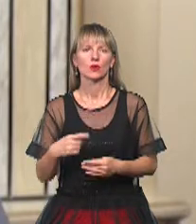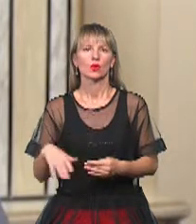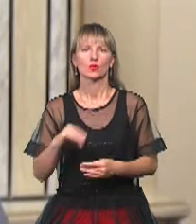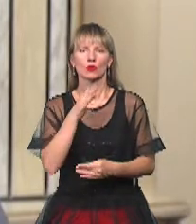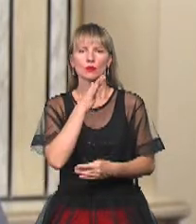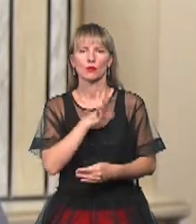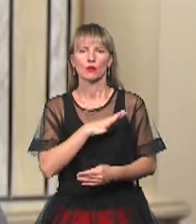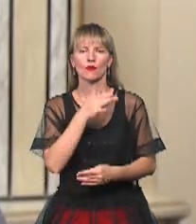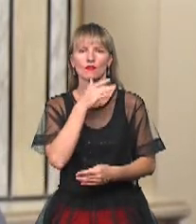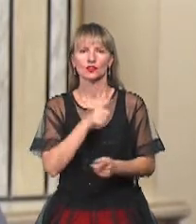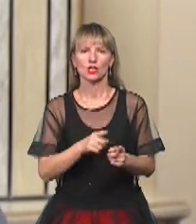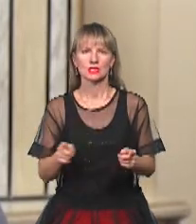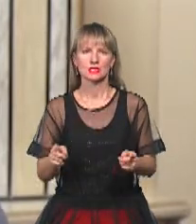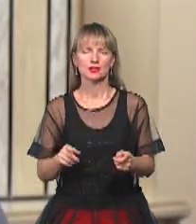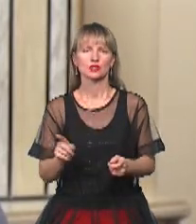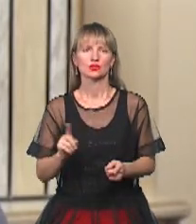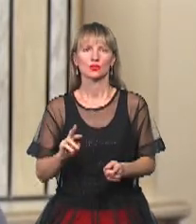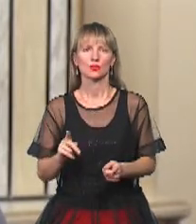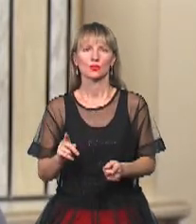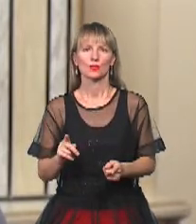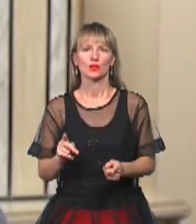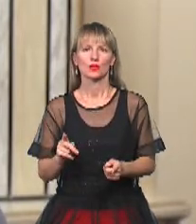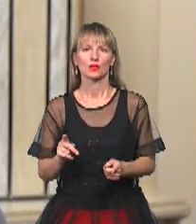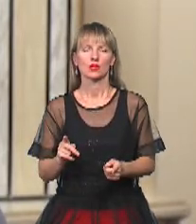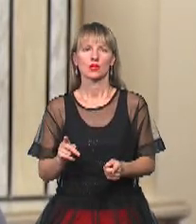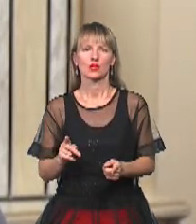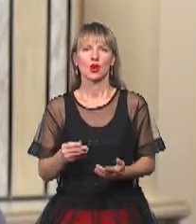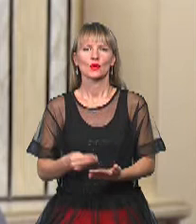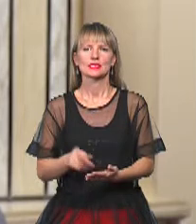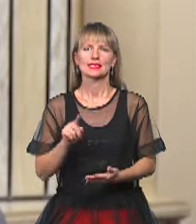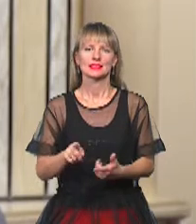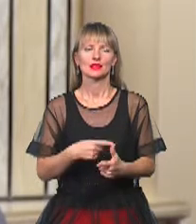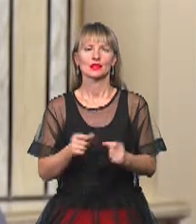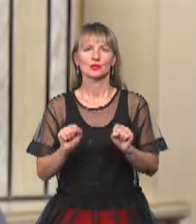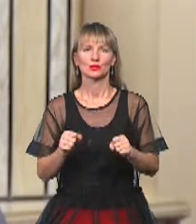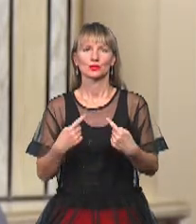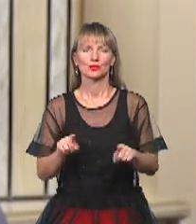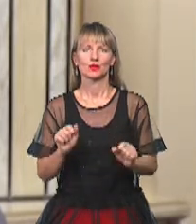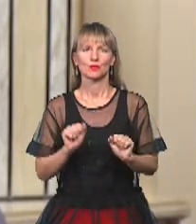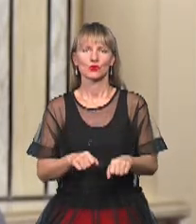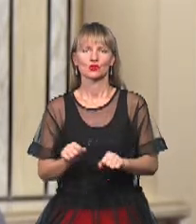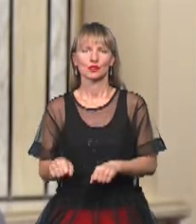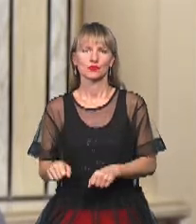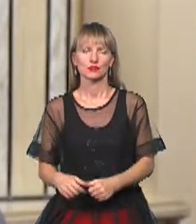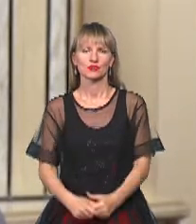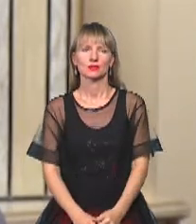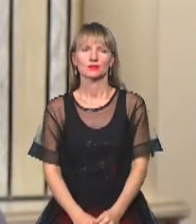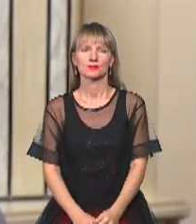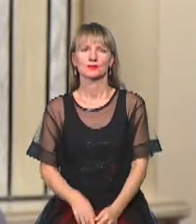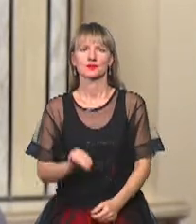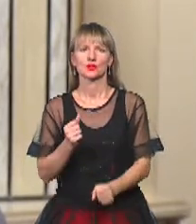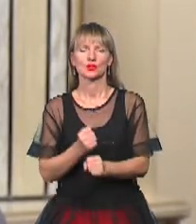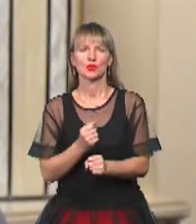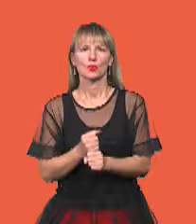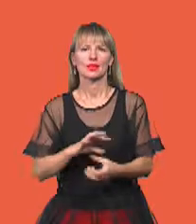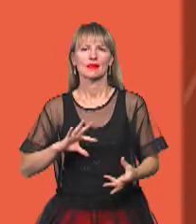час для того, щоб, як кажуть, оцінити ті чи інші свої можливості і зробити ті